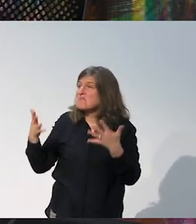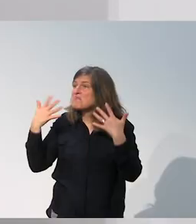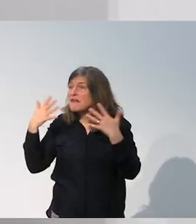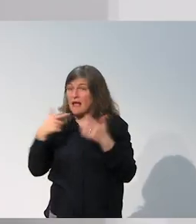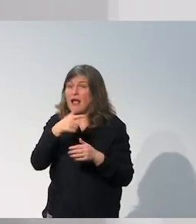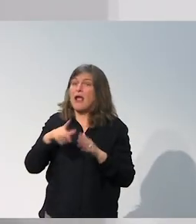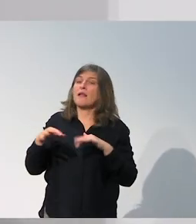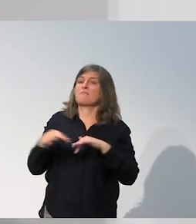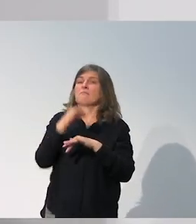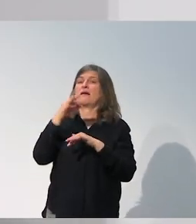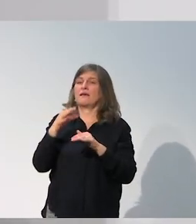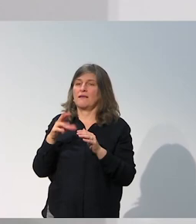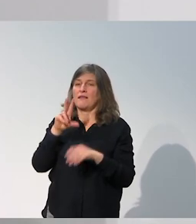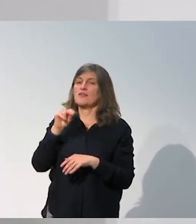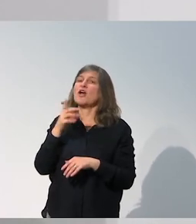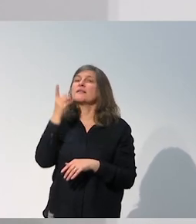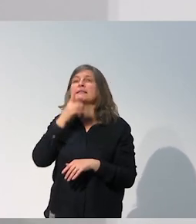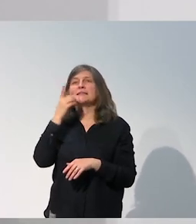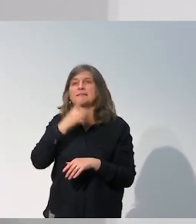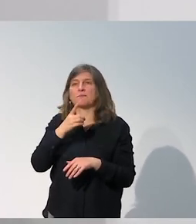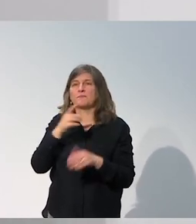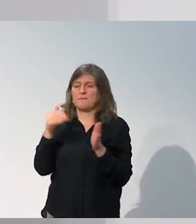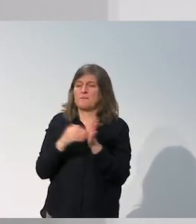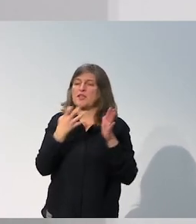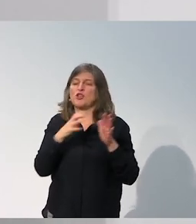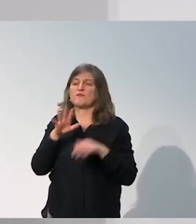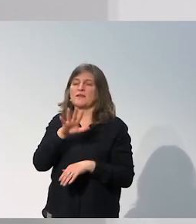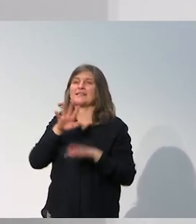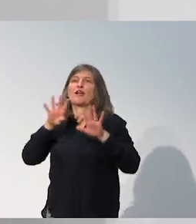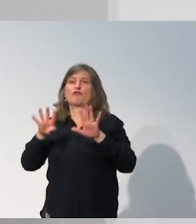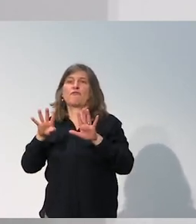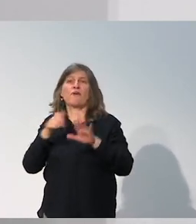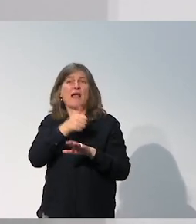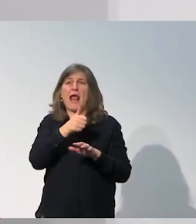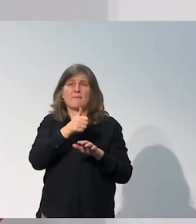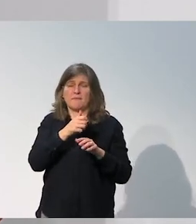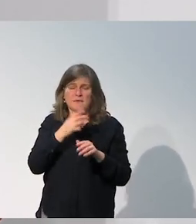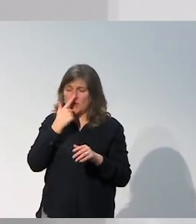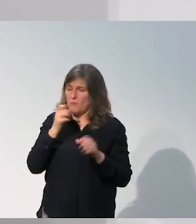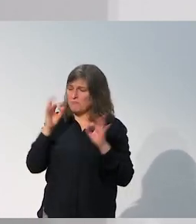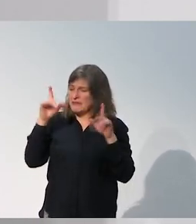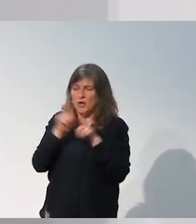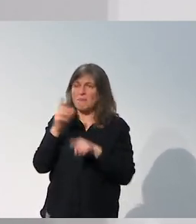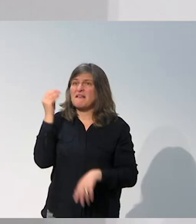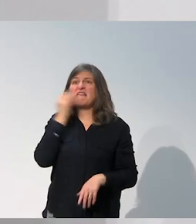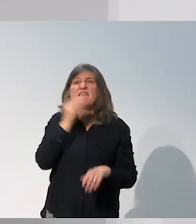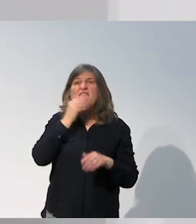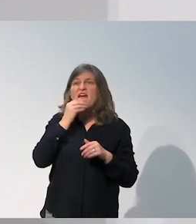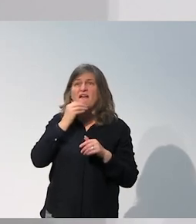mariée le 30 décembre 1959 et a le sentiment aigu d'être entrée dans une sorte d'hiver qui ne finirait pas.